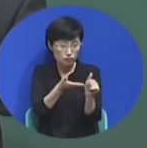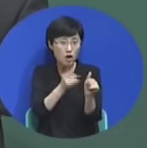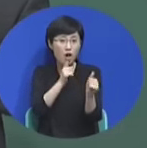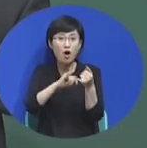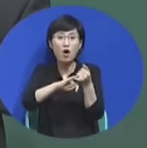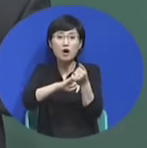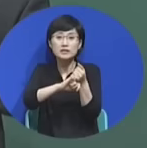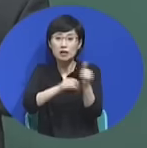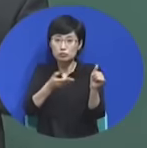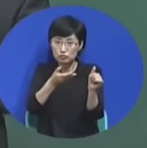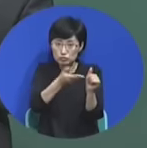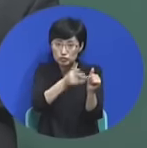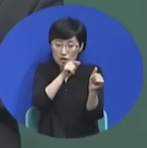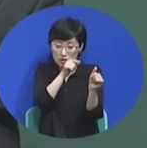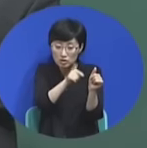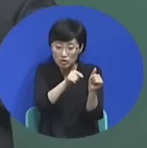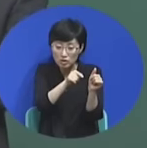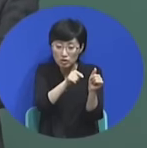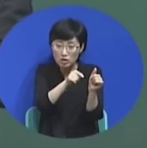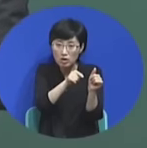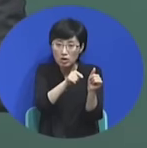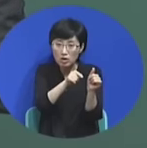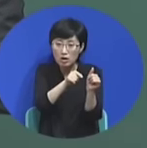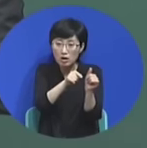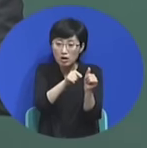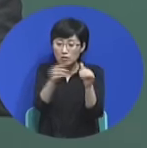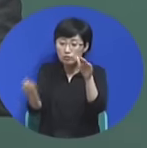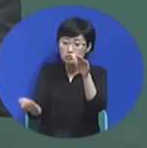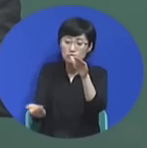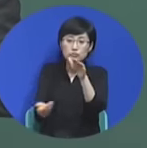성취하겠다는 겁니까? 하나의 힌트예요.